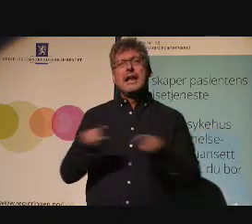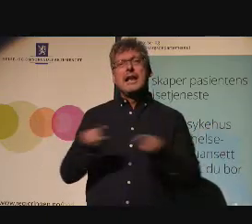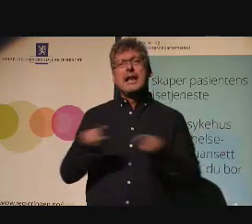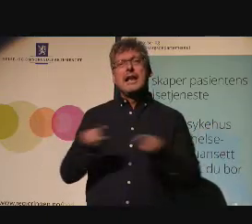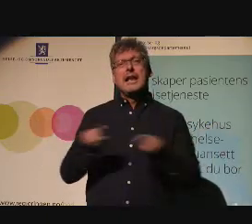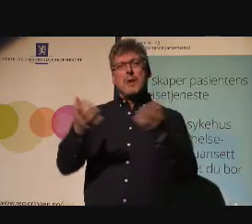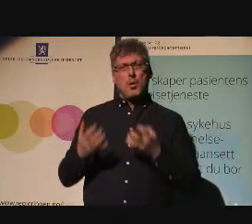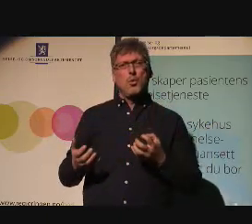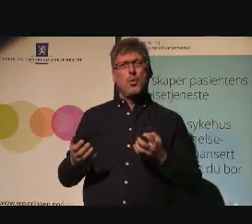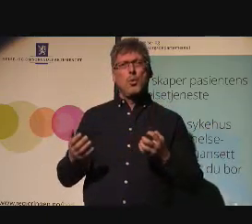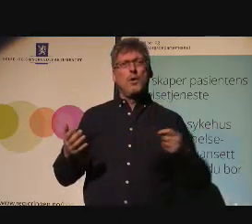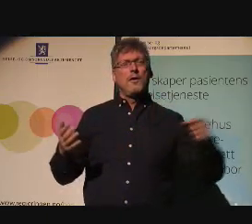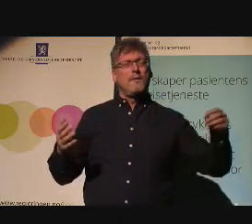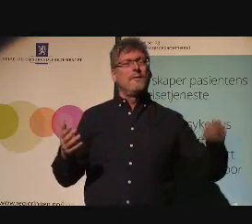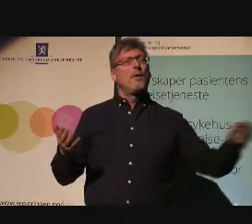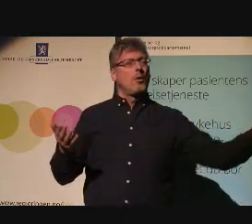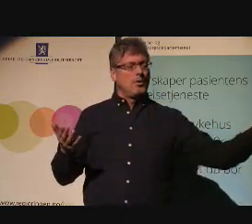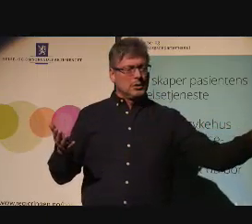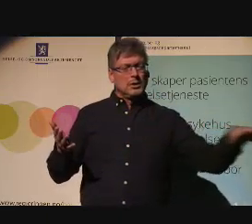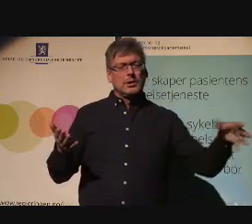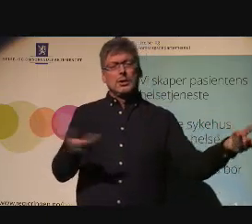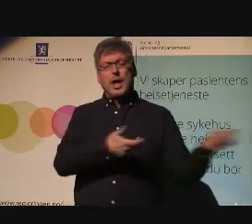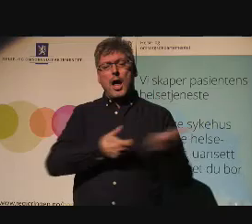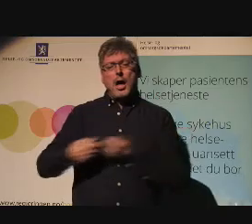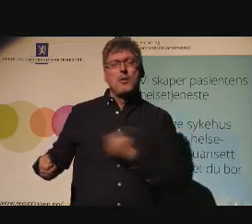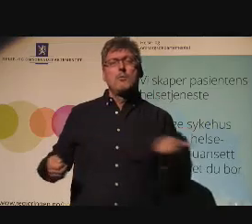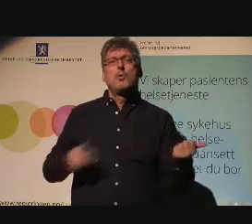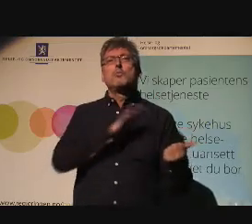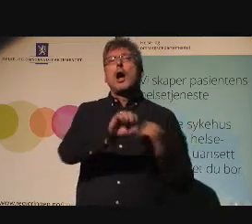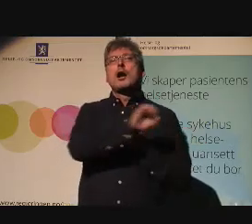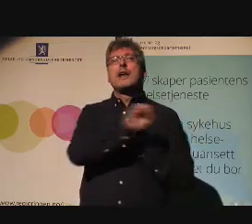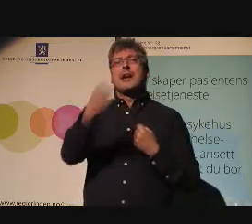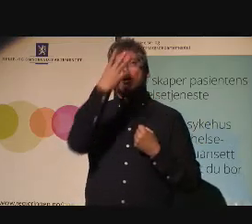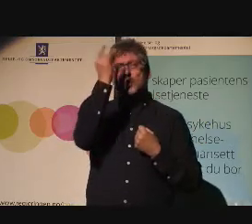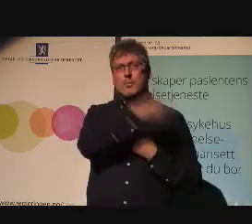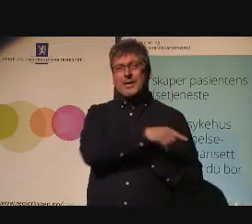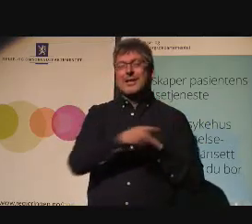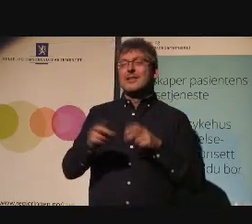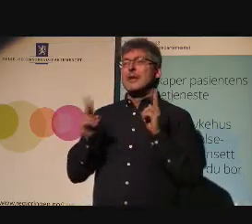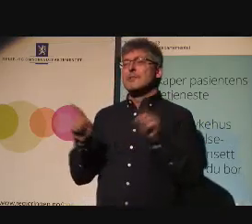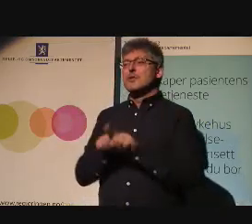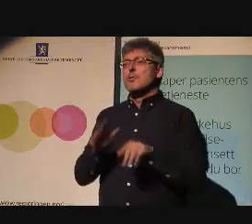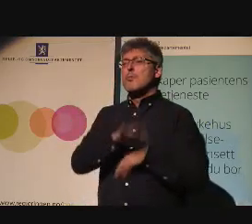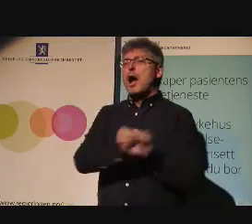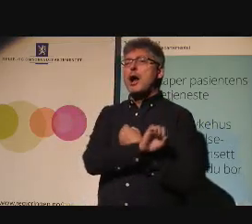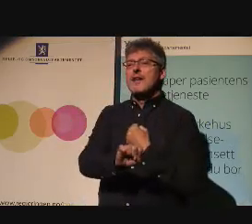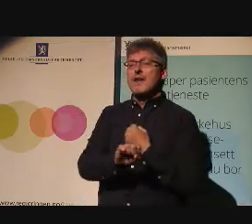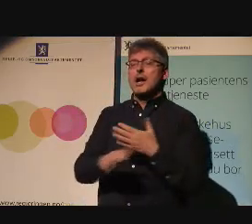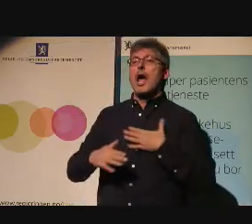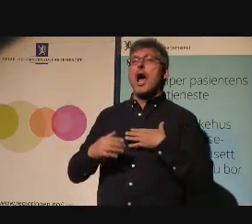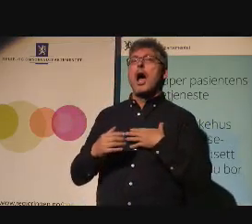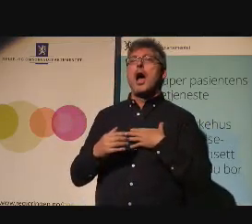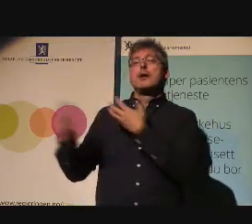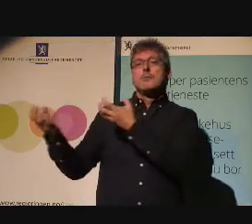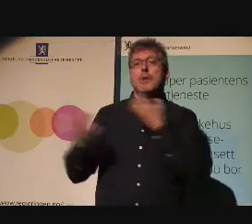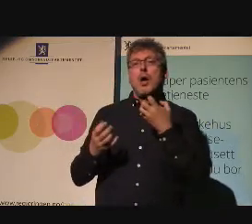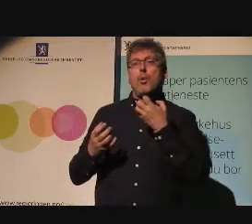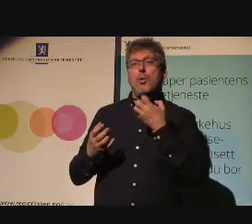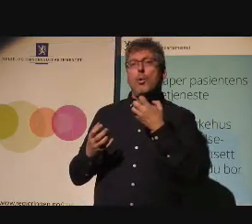inn barnevernets kompetanse som det barnevernet har behov for å ta imot barne-